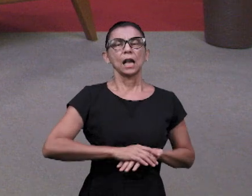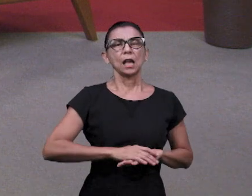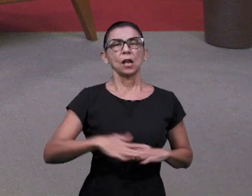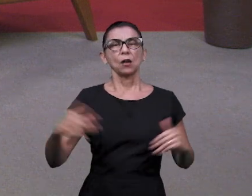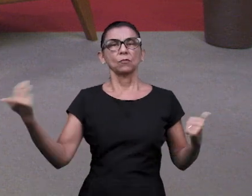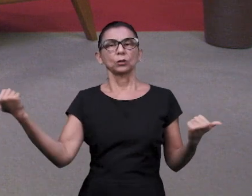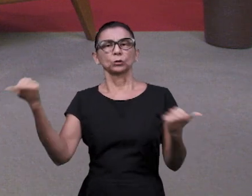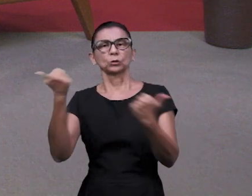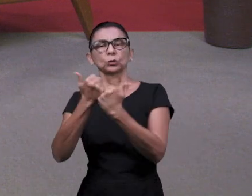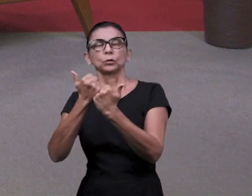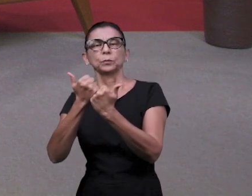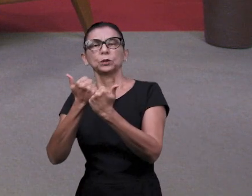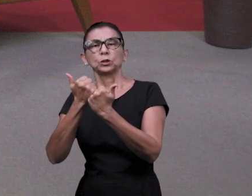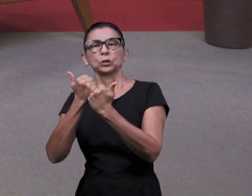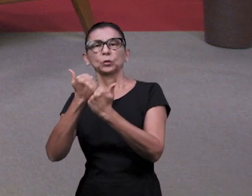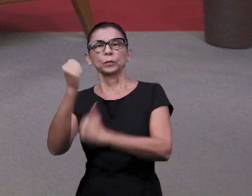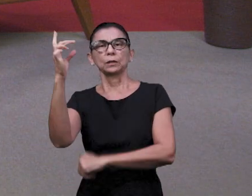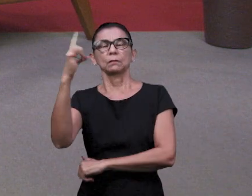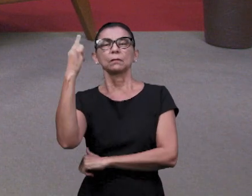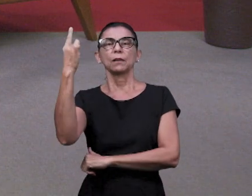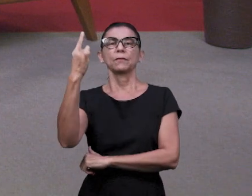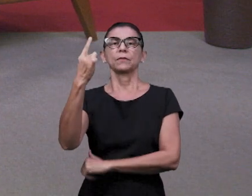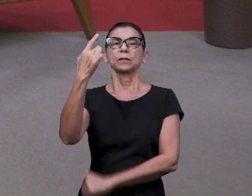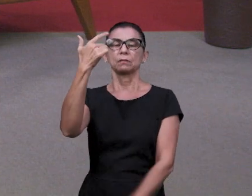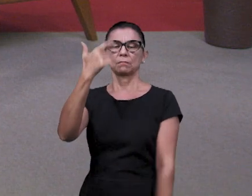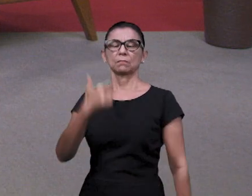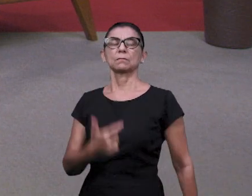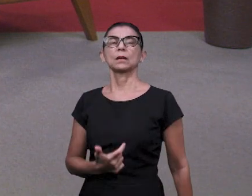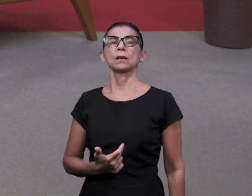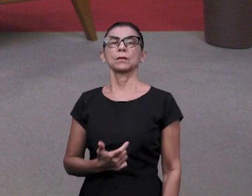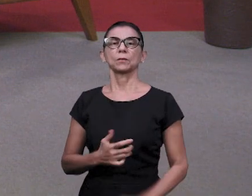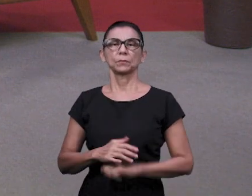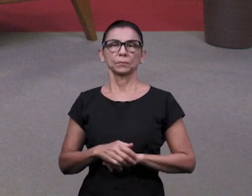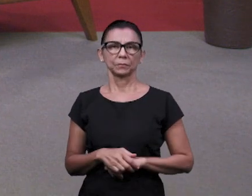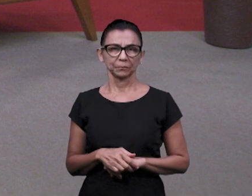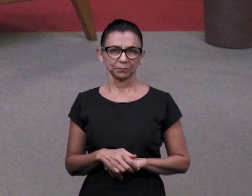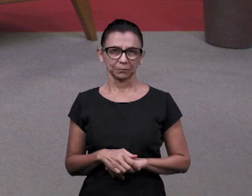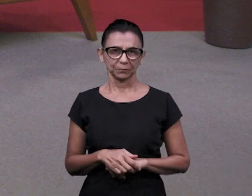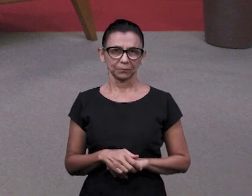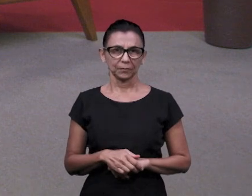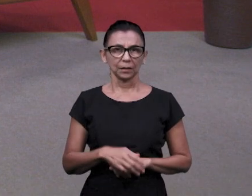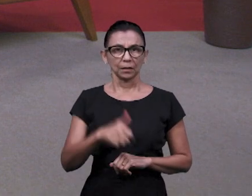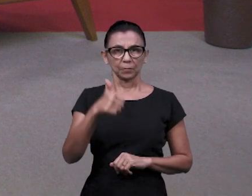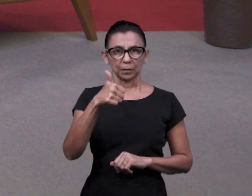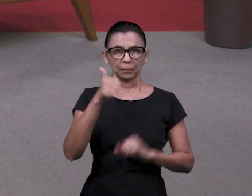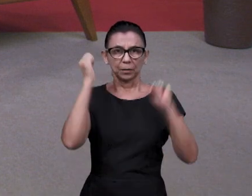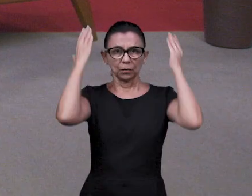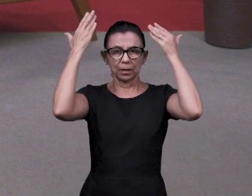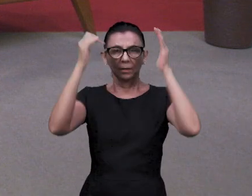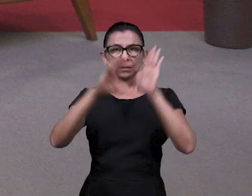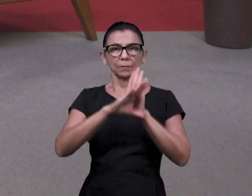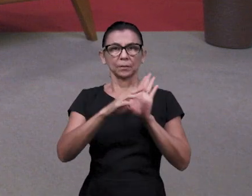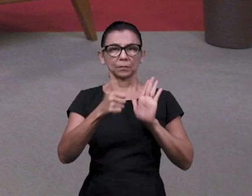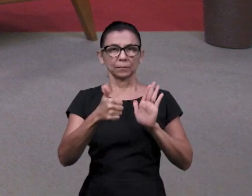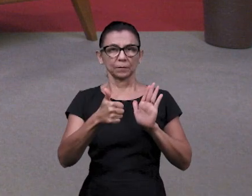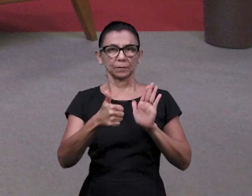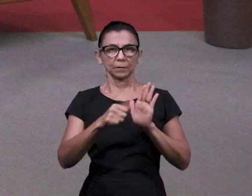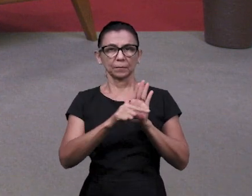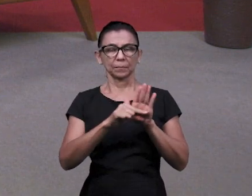Se trouve en 1 Roi, chapitre 1er, verset 5. Voilà, 1er